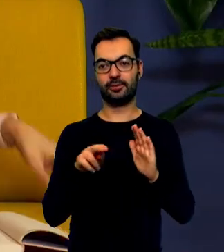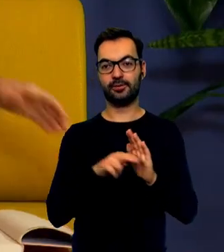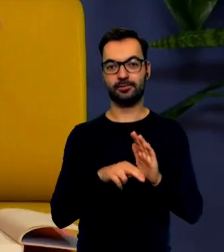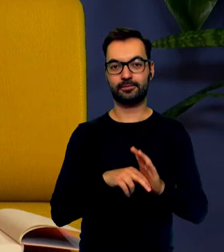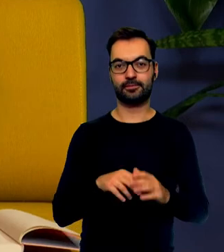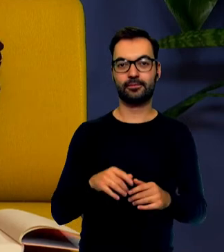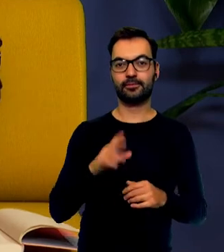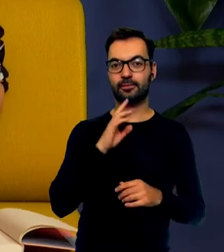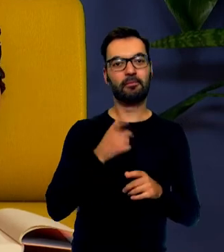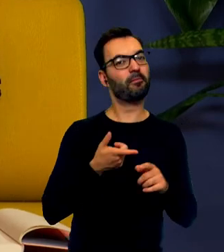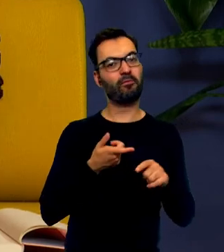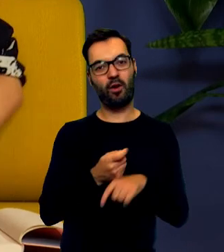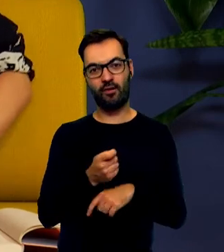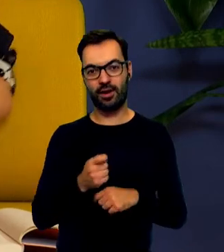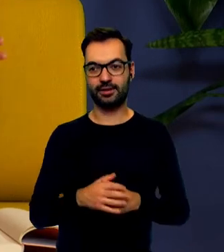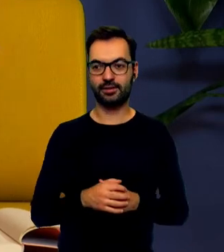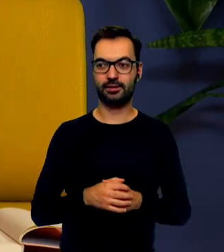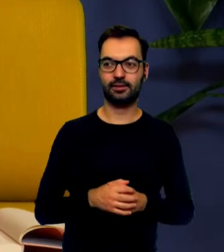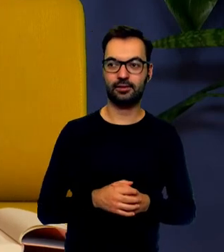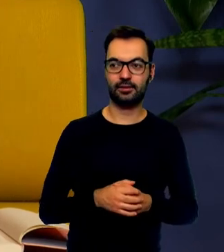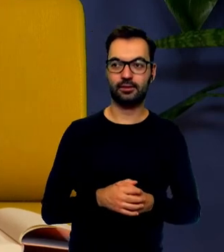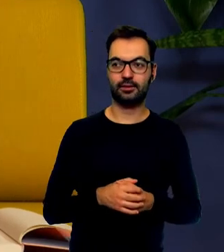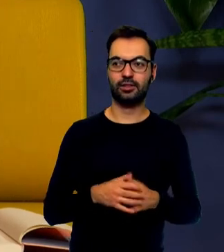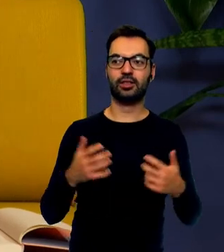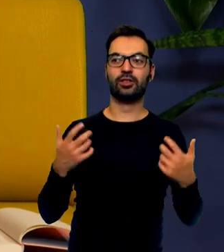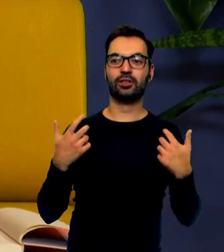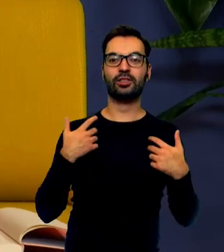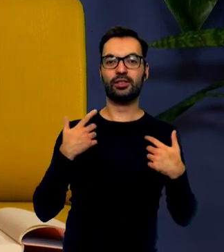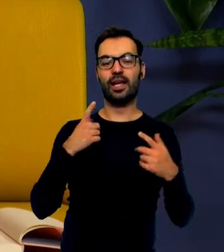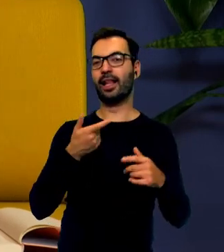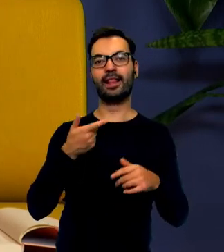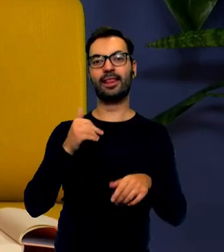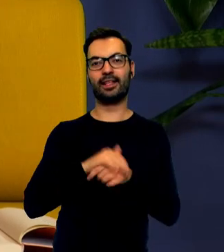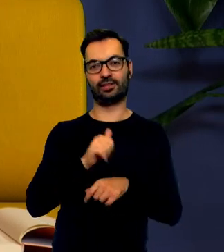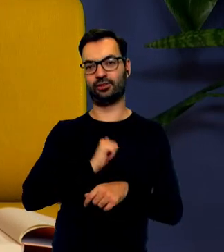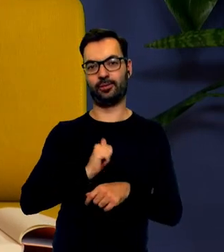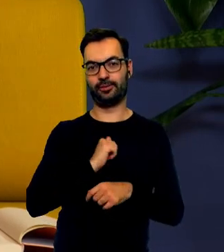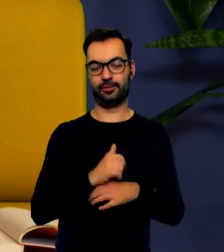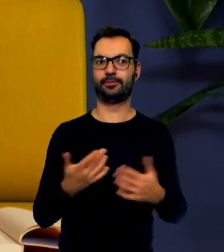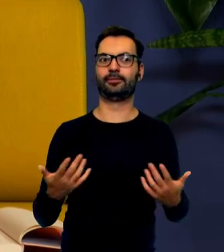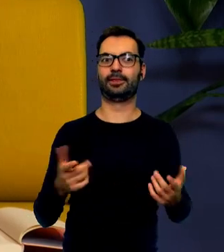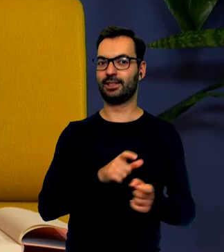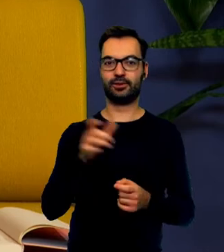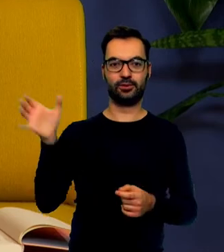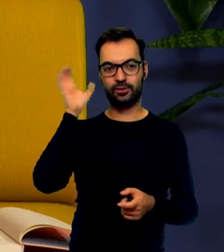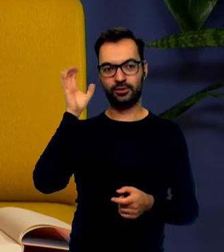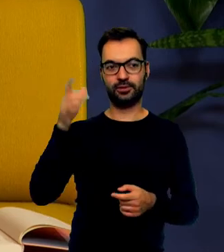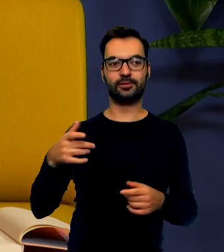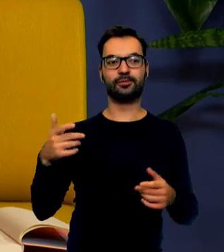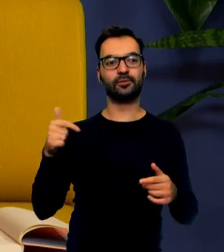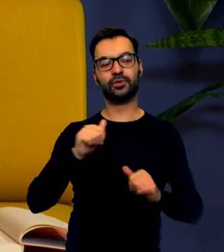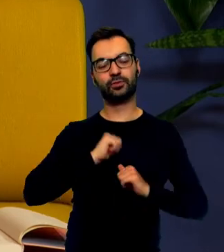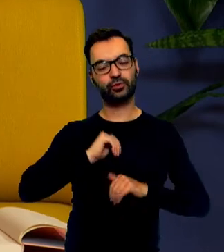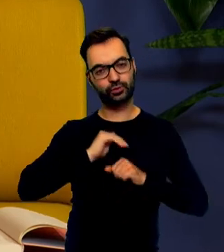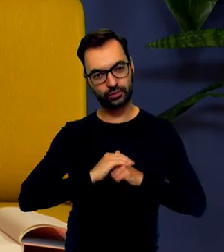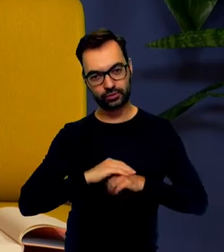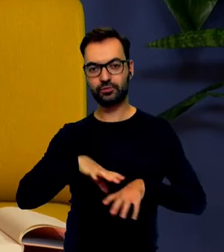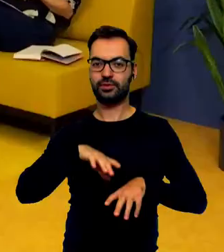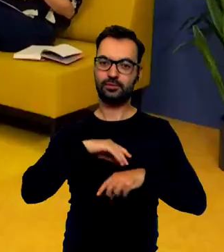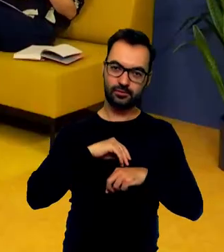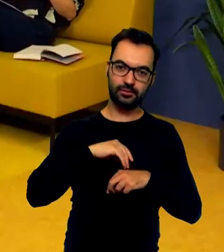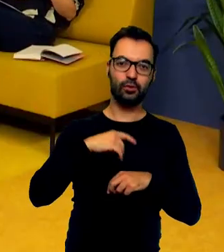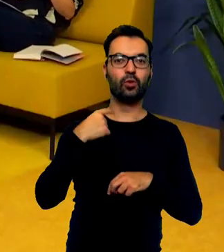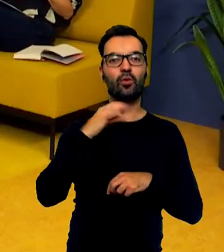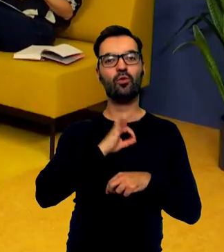która brzmi trochę jak prowokacja. Żyj w niezgodzie ze sobą. No w czasach, w których słyszymy cały czas: żyj w zgodzie ze sobą,